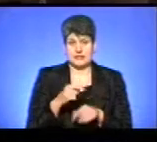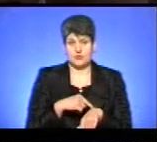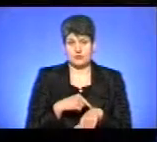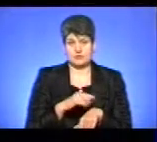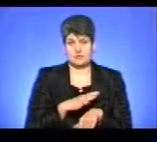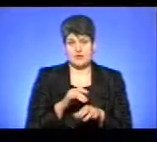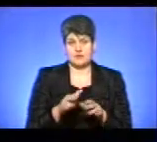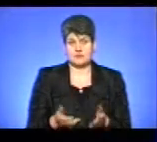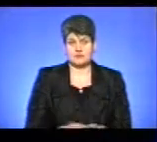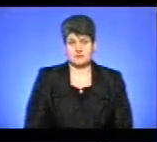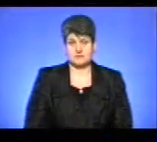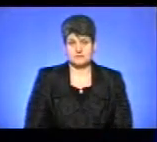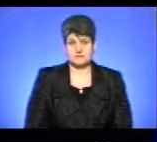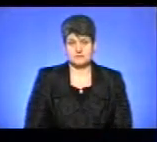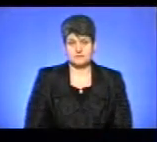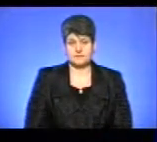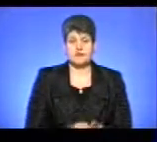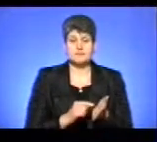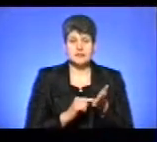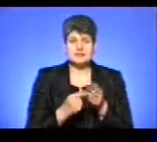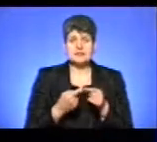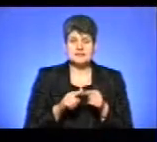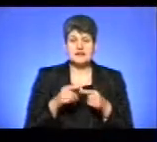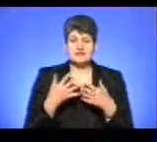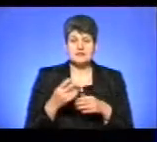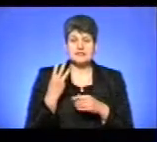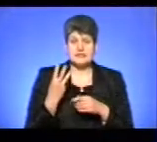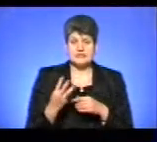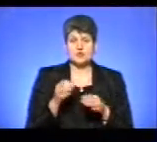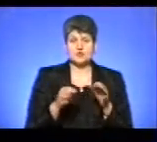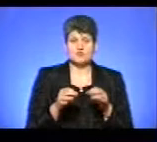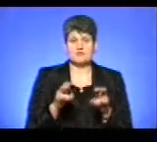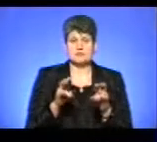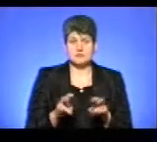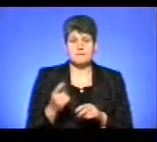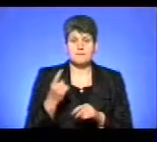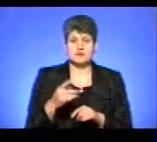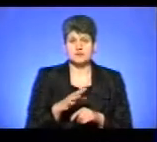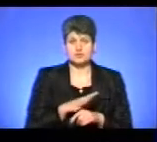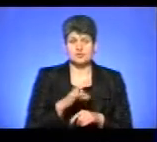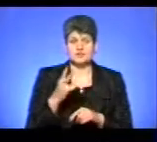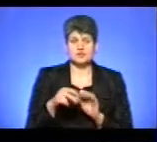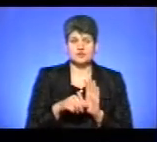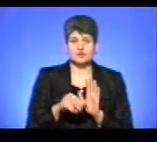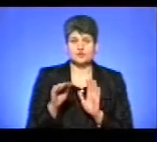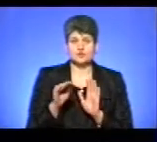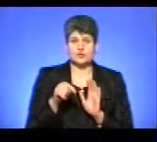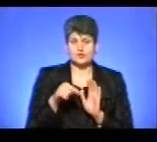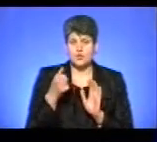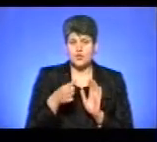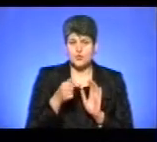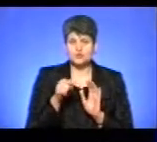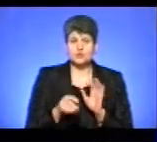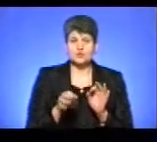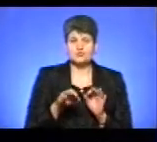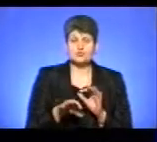відбувалася акція. Зазначу, це вже третє судове засідання у цій справі. Перше відбулось 26 жовтня цього року. Тоді